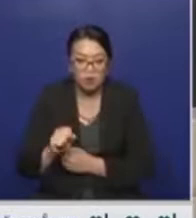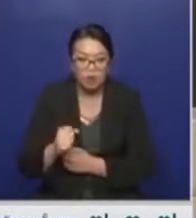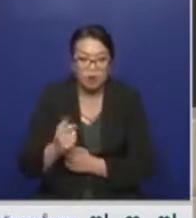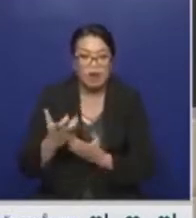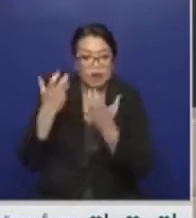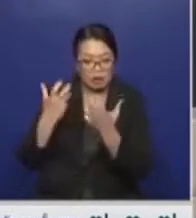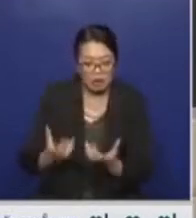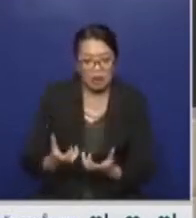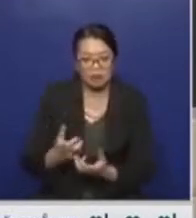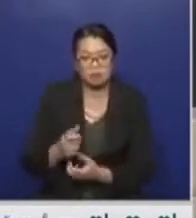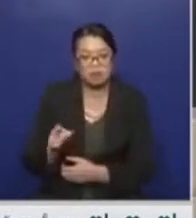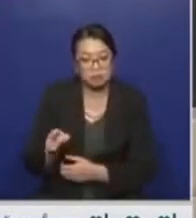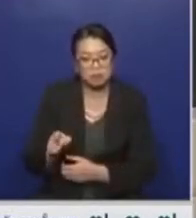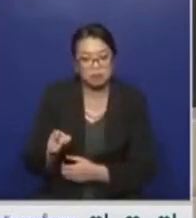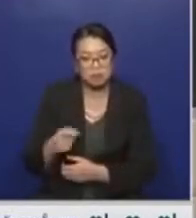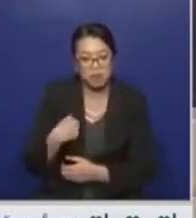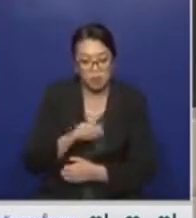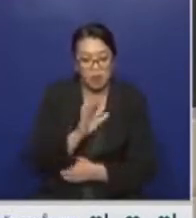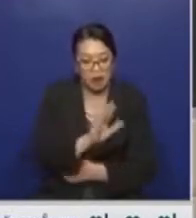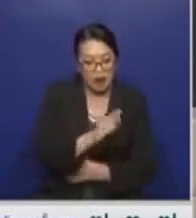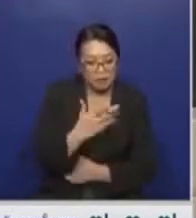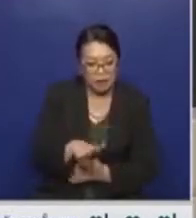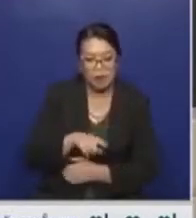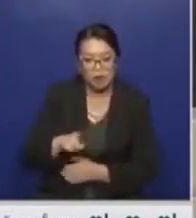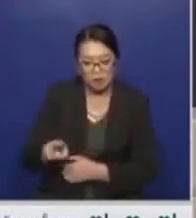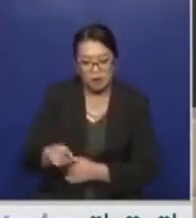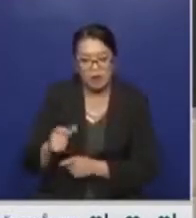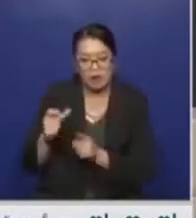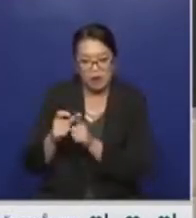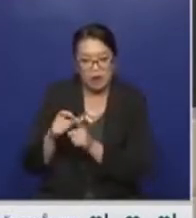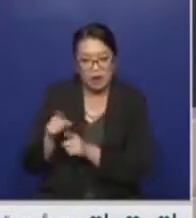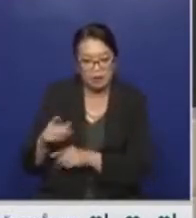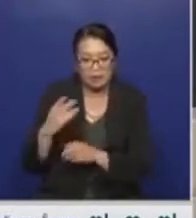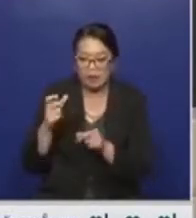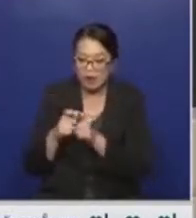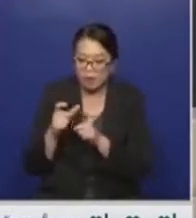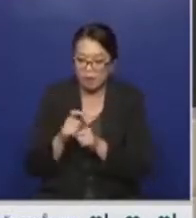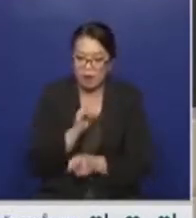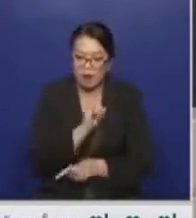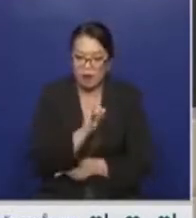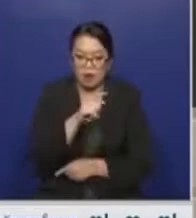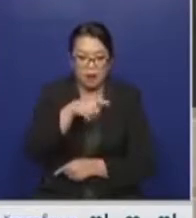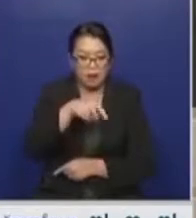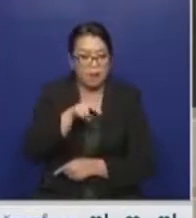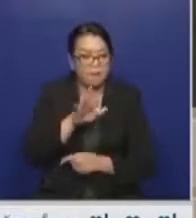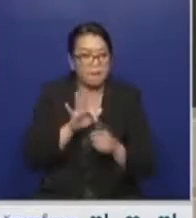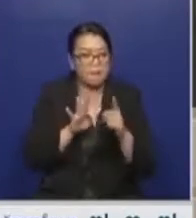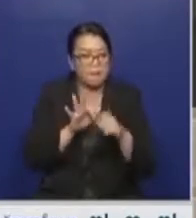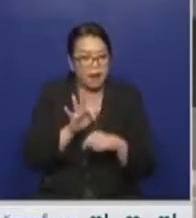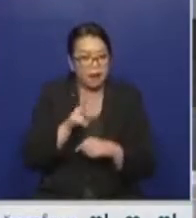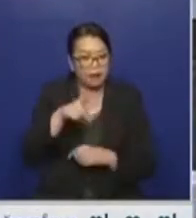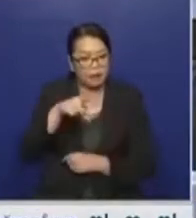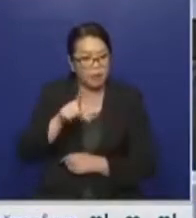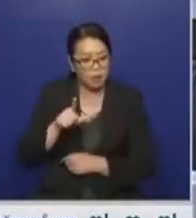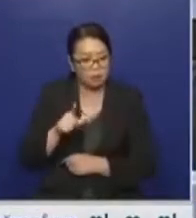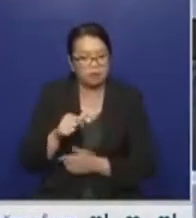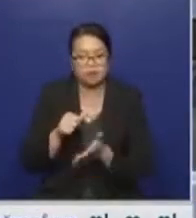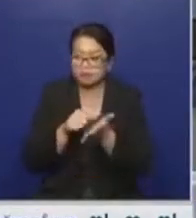างนี้ผมก็ห้ามไว้หนูก็เรียกเขาว่าไพร่พลเนี่ยมันไม่ได้ครับไม่ได้ทน